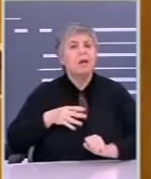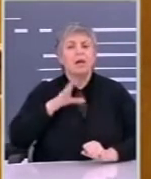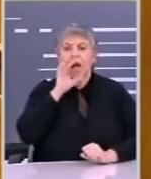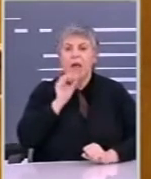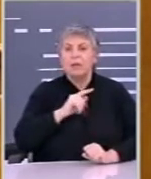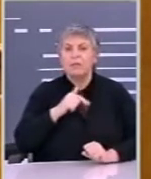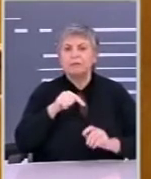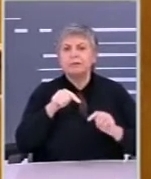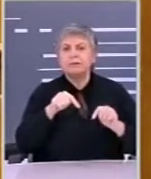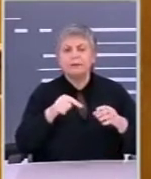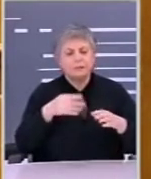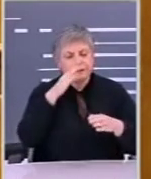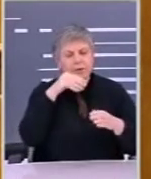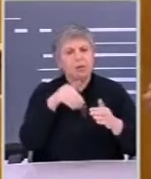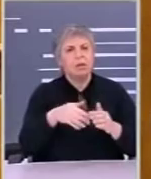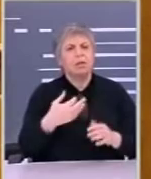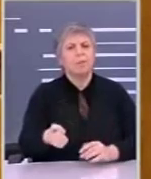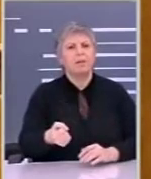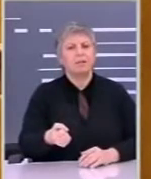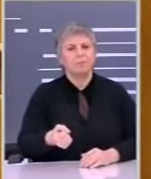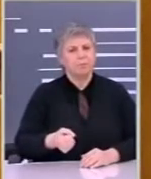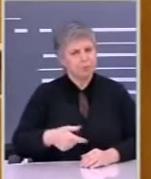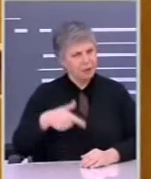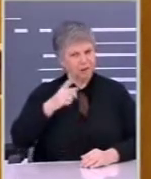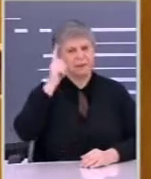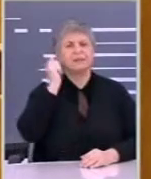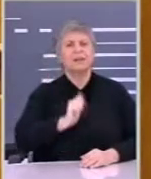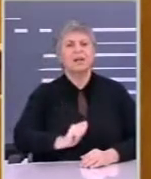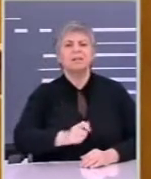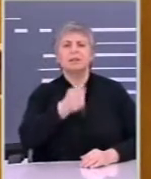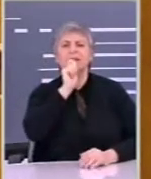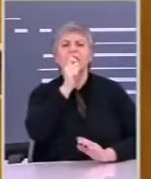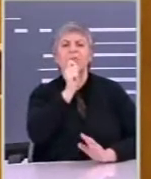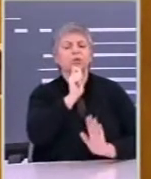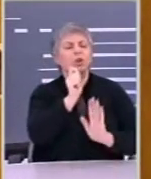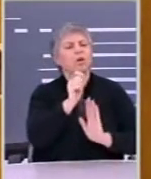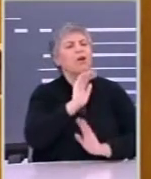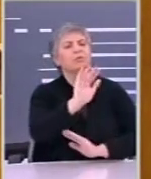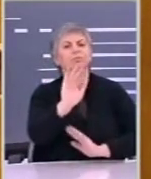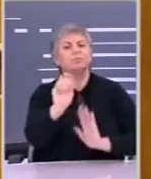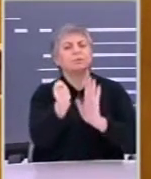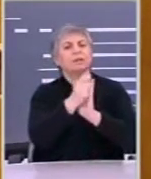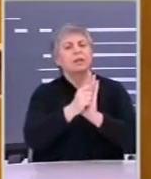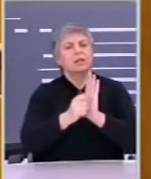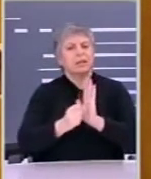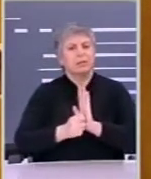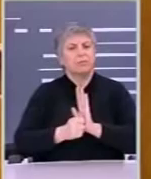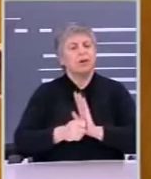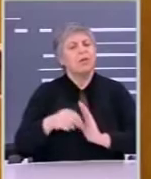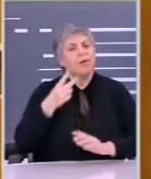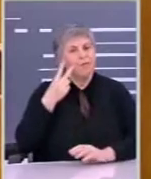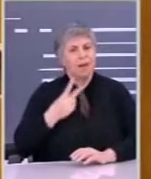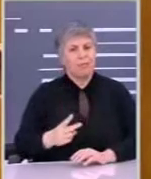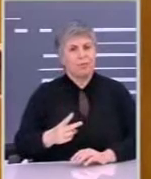δημοσκοπήσεις. Και ανάλογα με το αποτέλεσμα, δημοσιοποιήσεις το όχι. Πηγαίνετε και ρωτήστε αυτούς που συναλλάσσονται με το δημόσιο σήμερα, αν